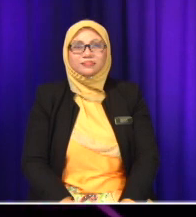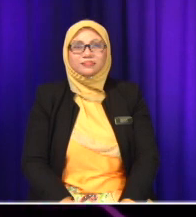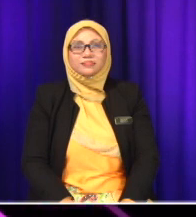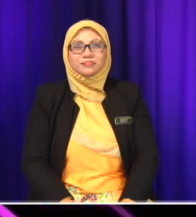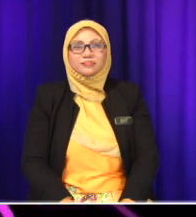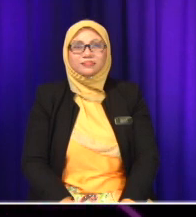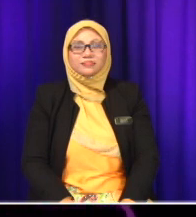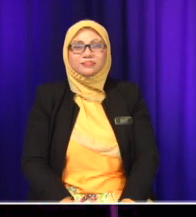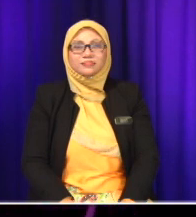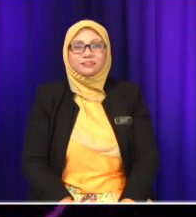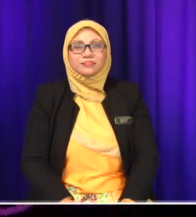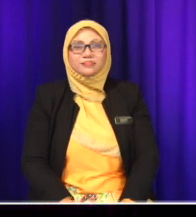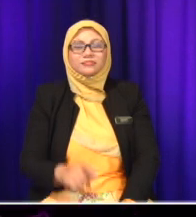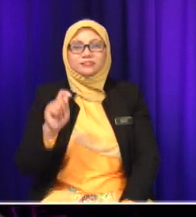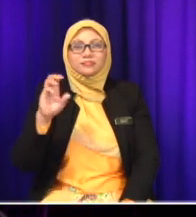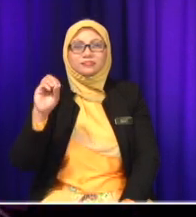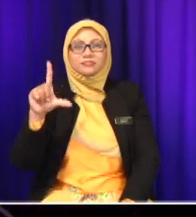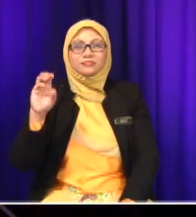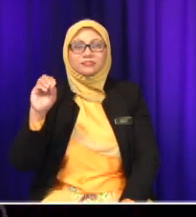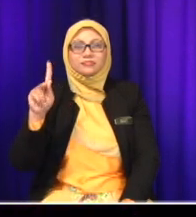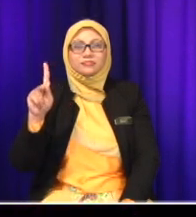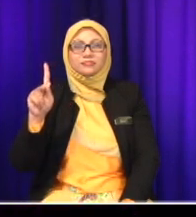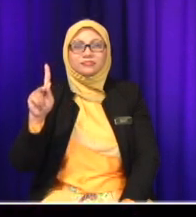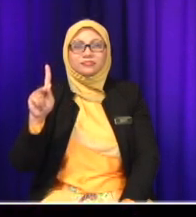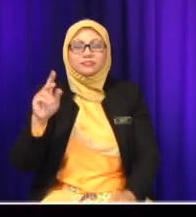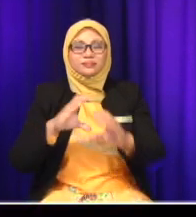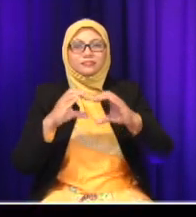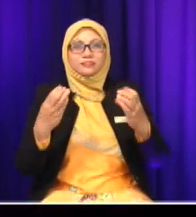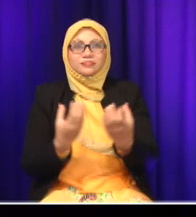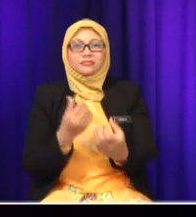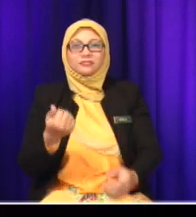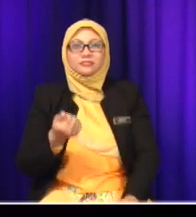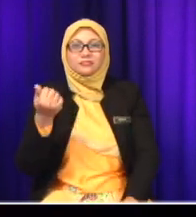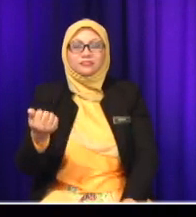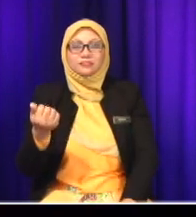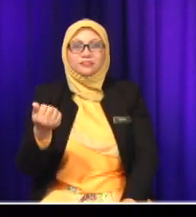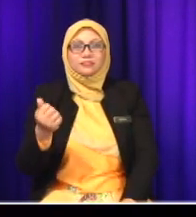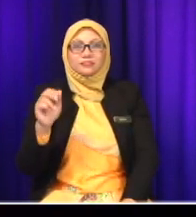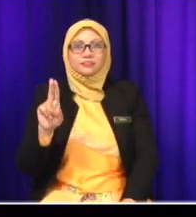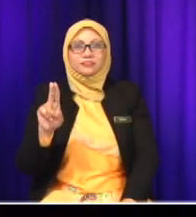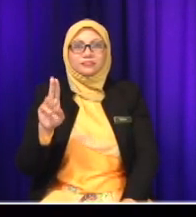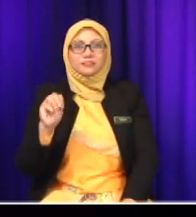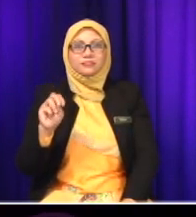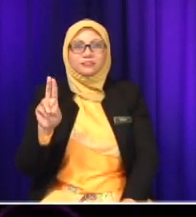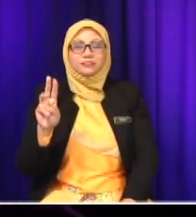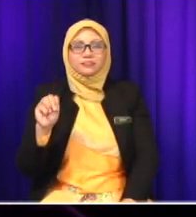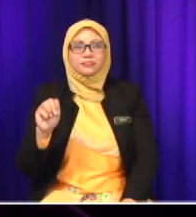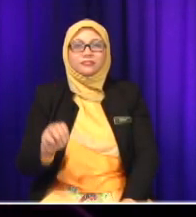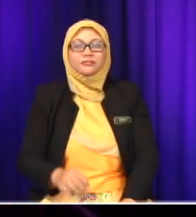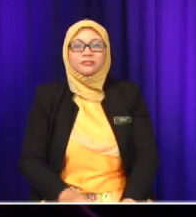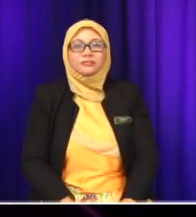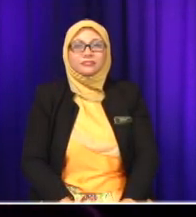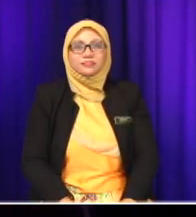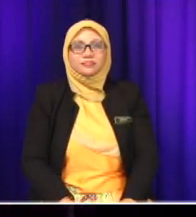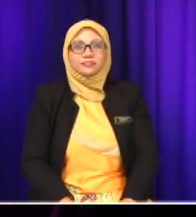tolong pampatan okey Tolong pampatan dia dikategorikan sebagai alat apa tu shfizi mengukur tolok mampatan untuk